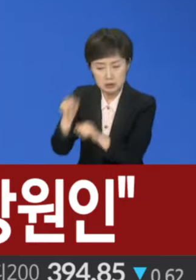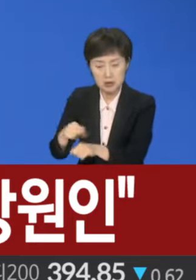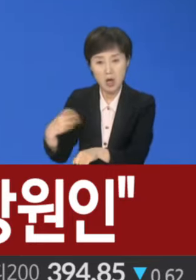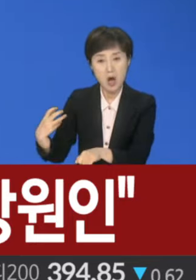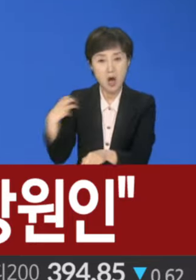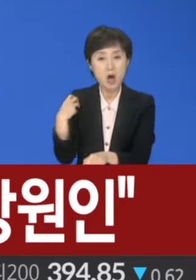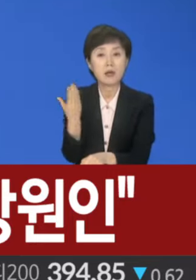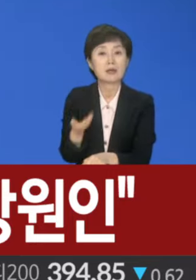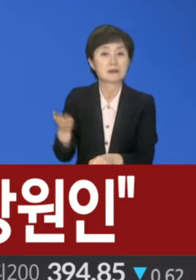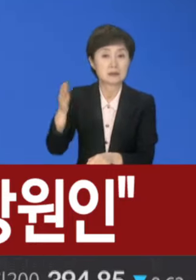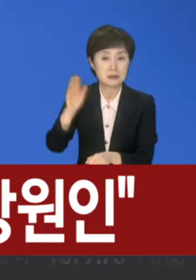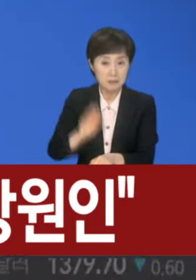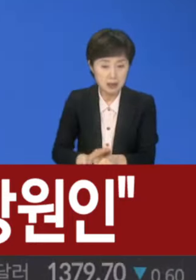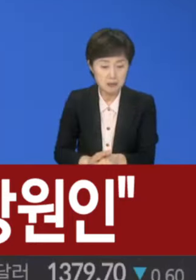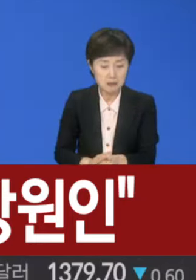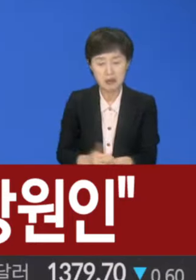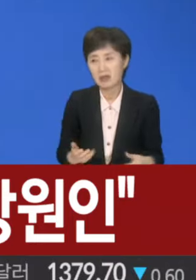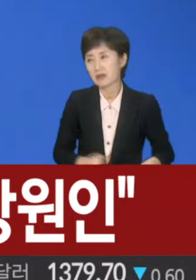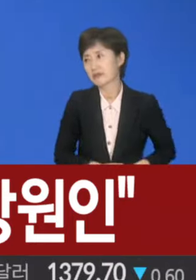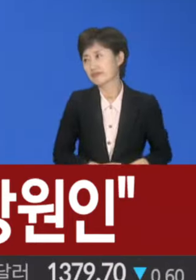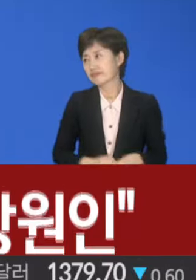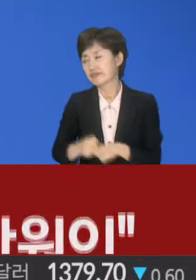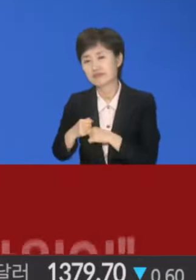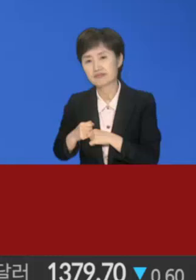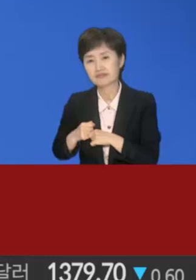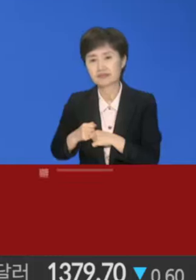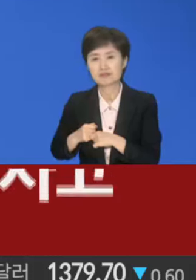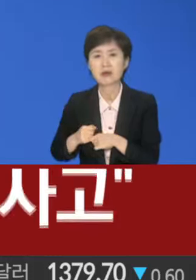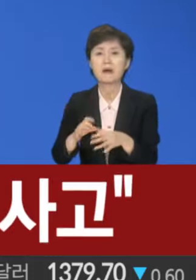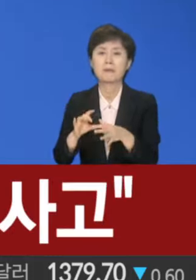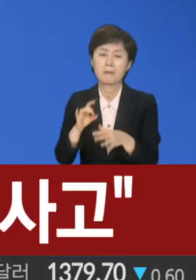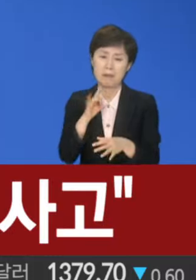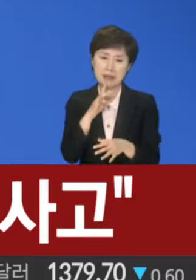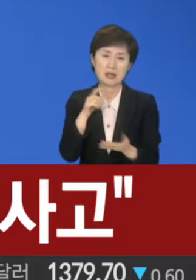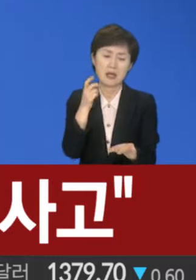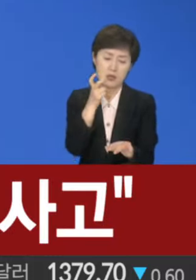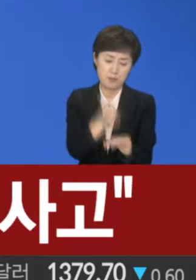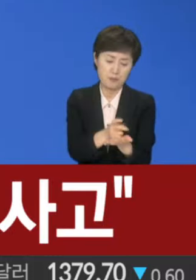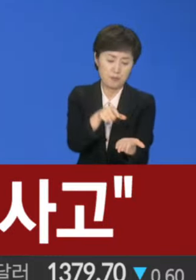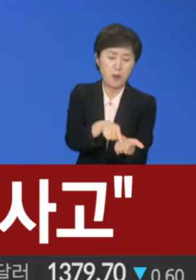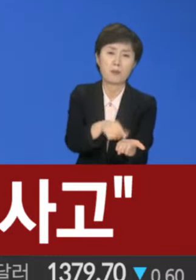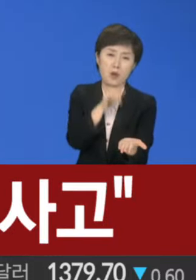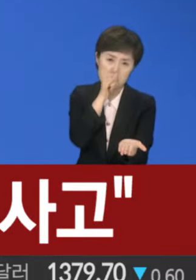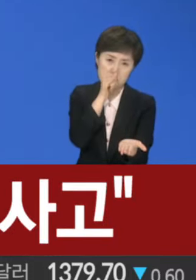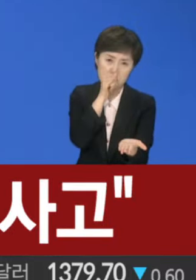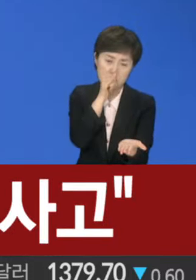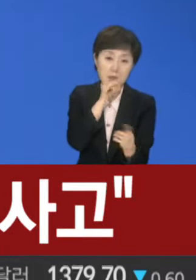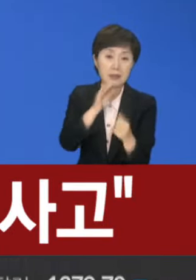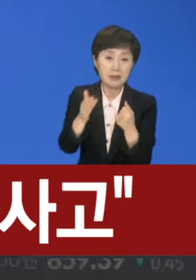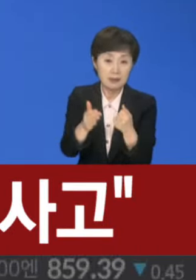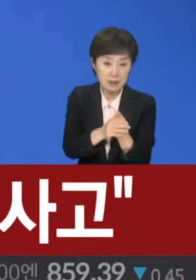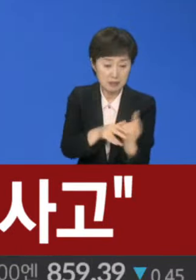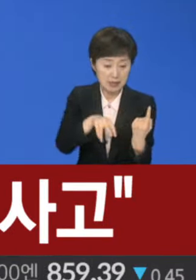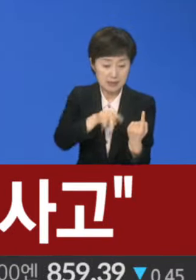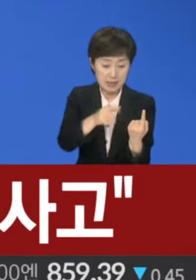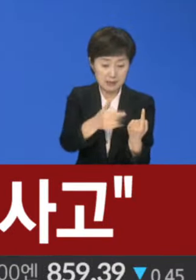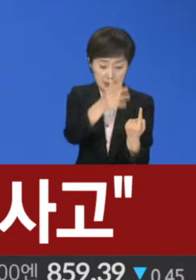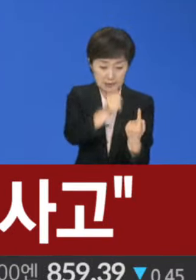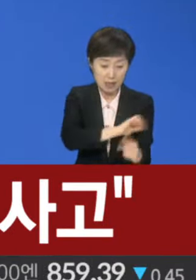있음에도 불구하고 과실로 일을 하지 아니한 경우를 뜻합니다. 따라서 1사단장에게 책임을 인정되기